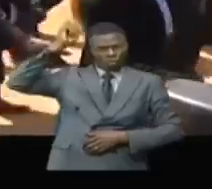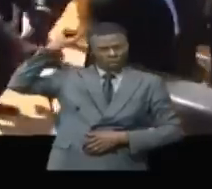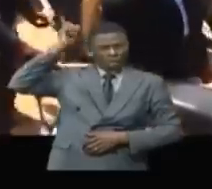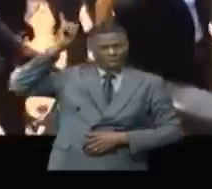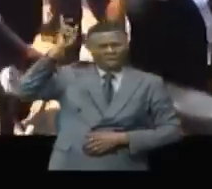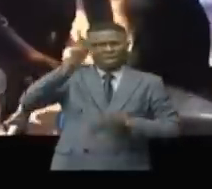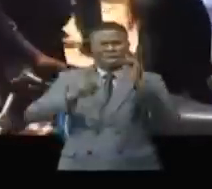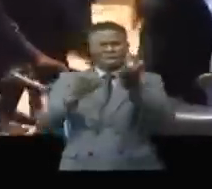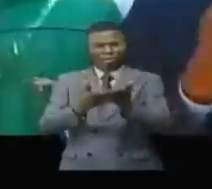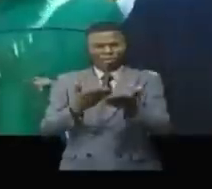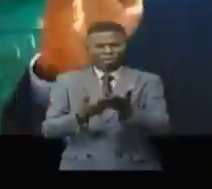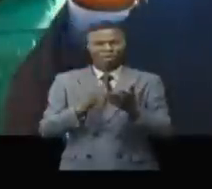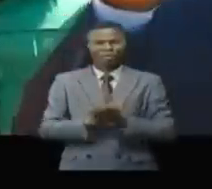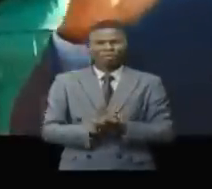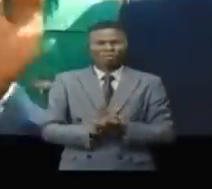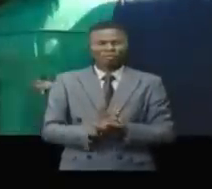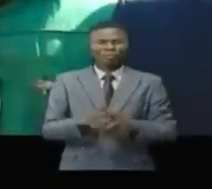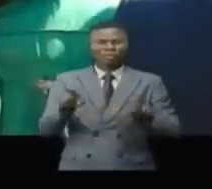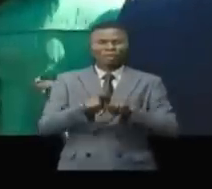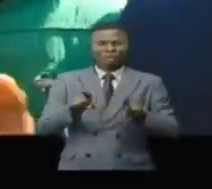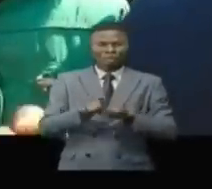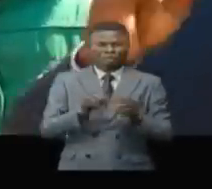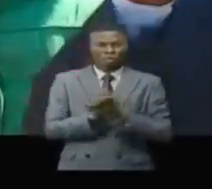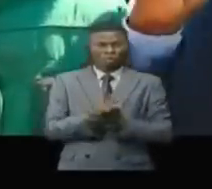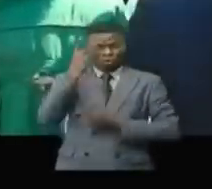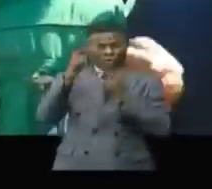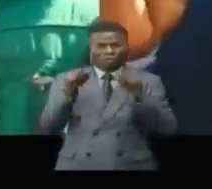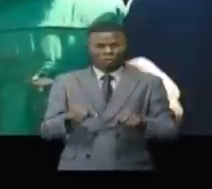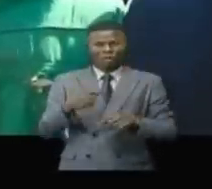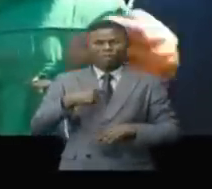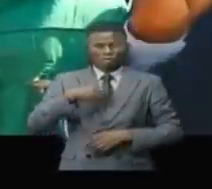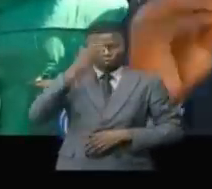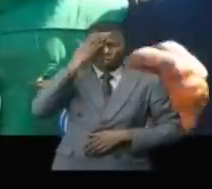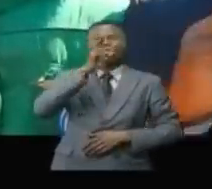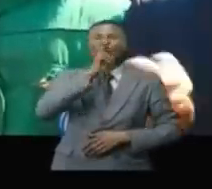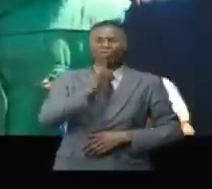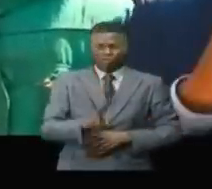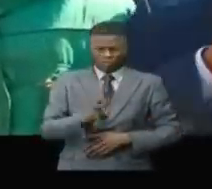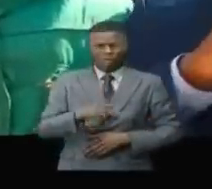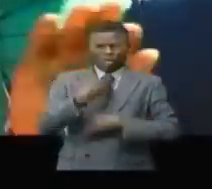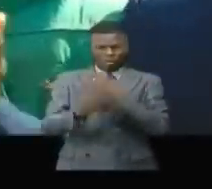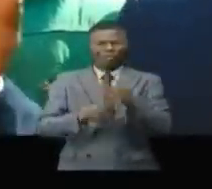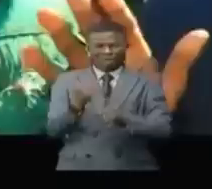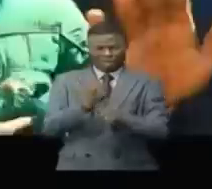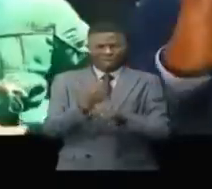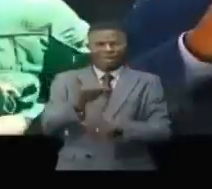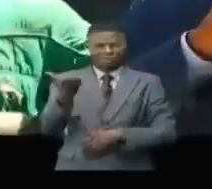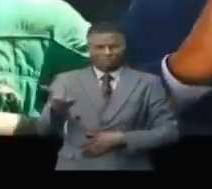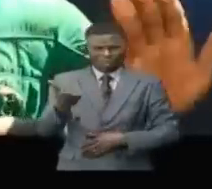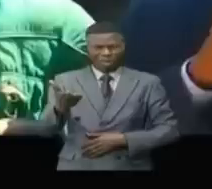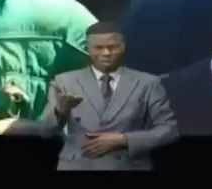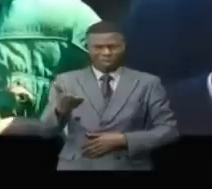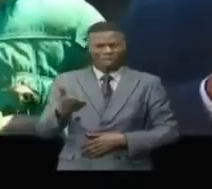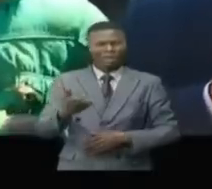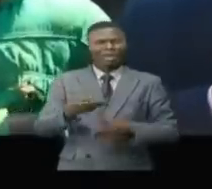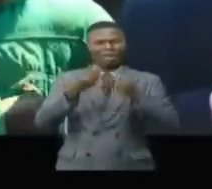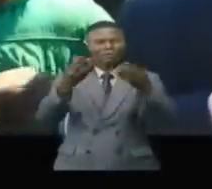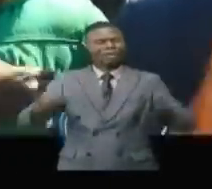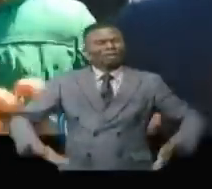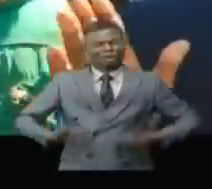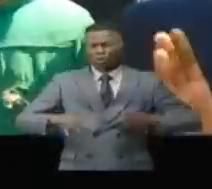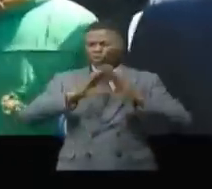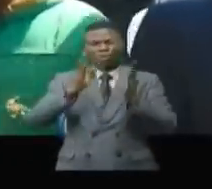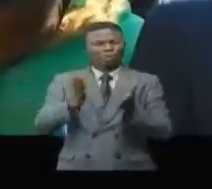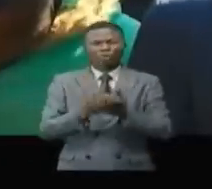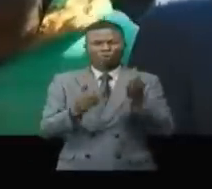coin pendant des lustres. Comme il est passé par ici, je suis sûr et certain, il doit faire quelque chose qui va plaire presque